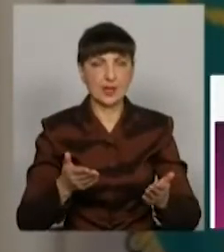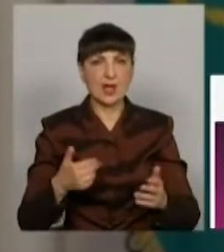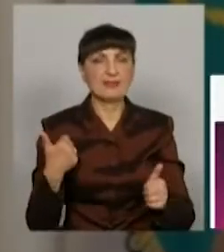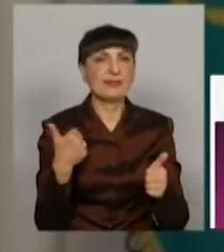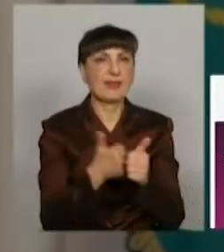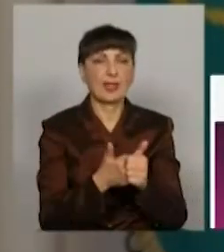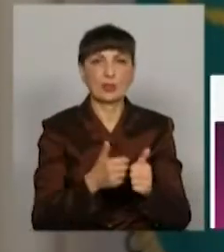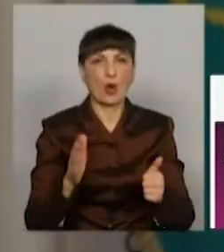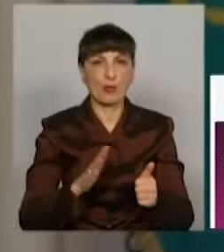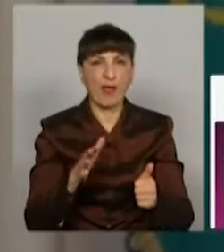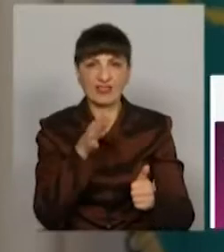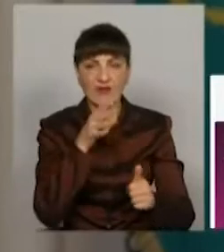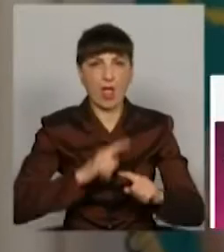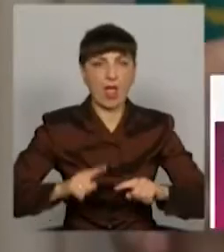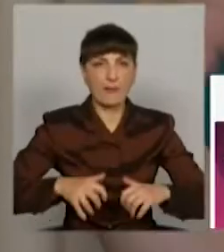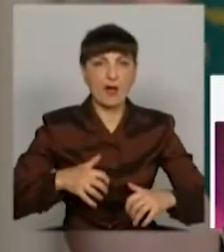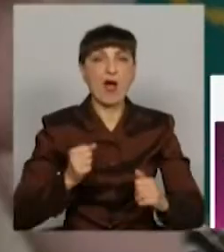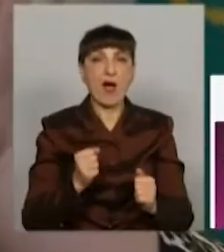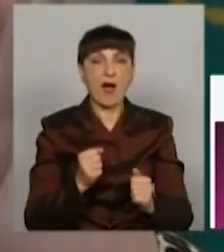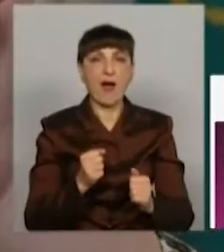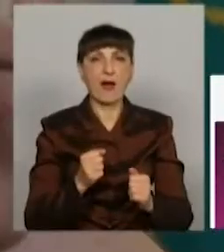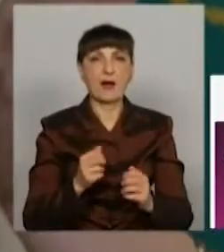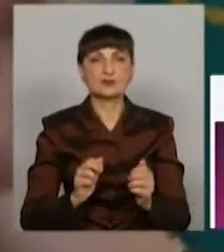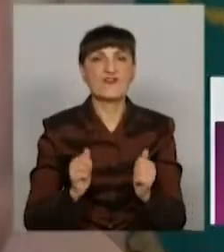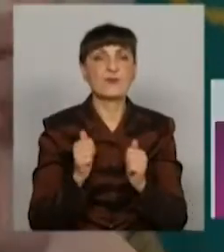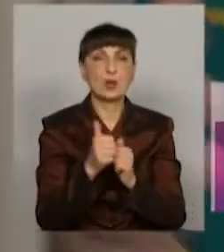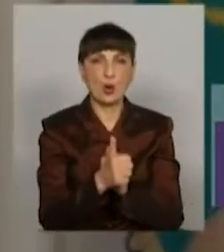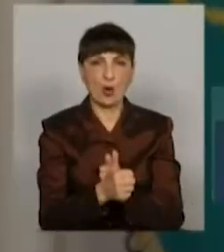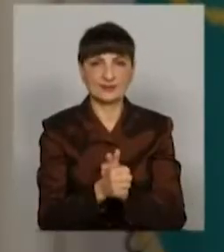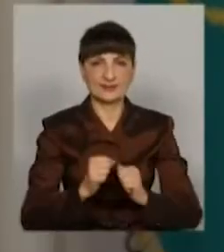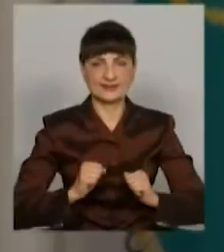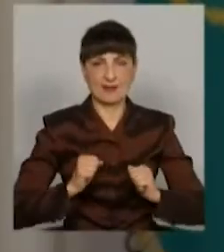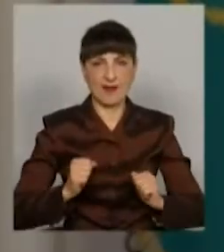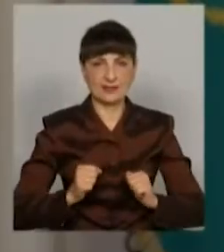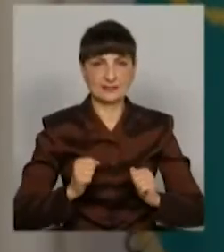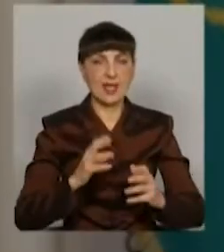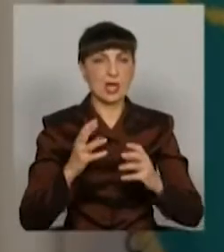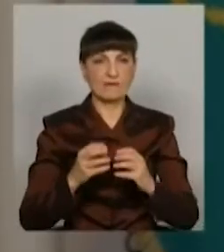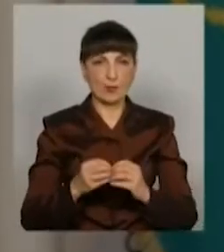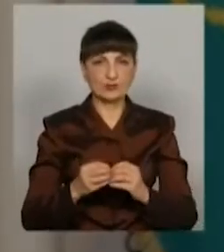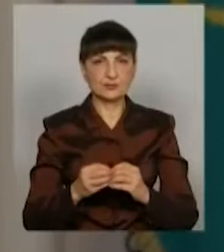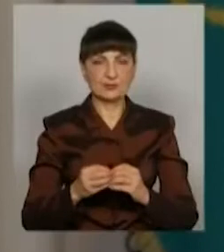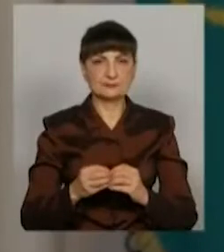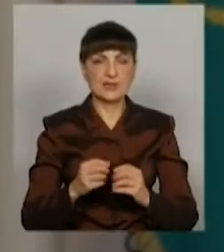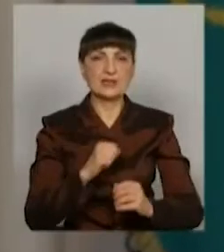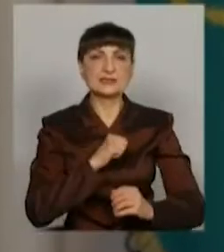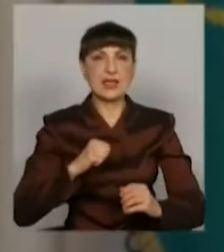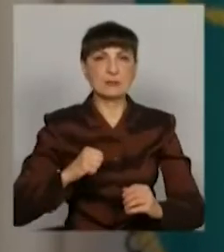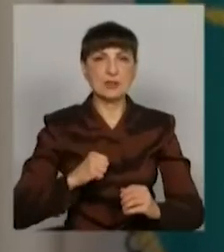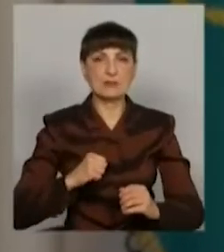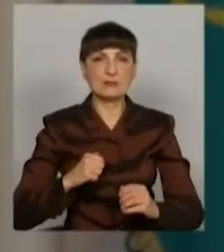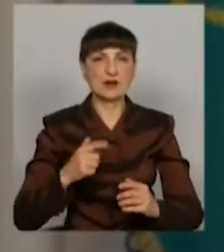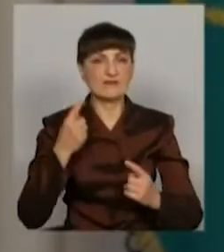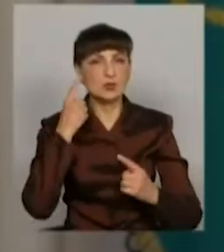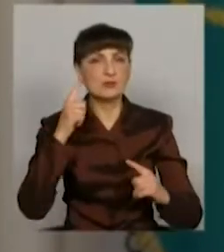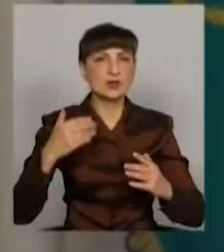догонять, да, упущенное, а идти на шаг впереди и, в общем-то, самим задавать какие-то тренды в